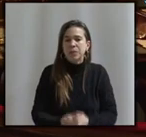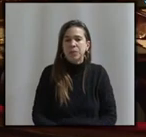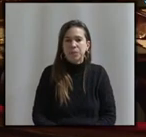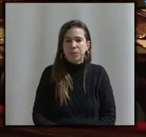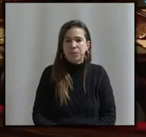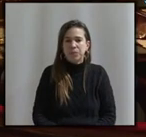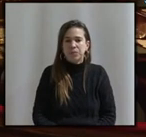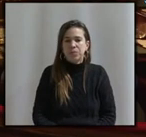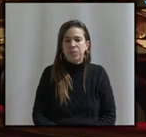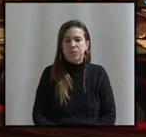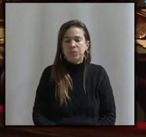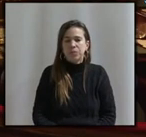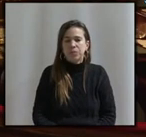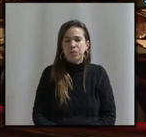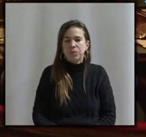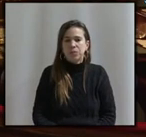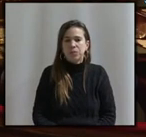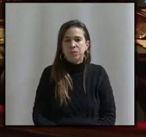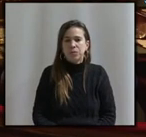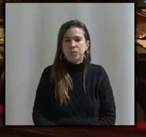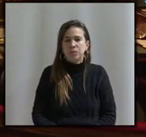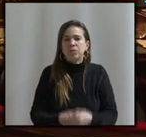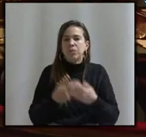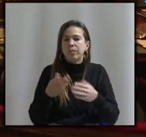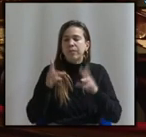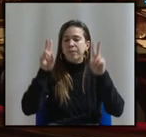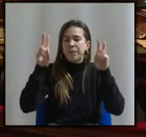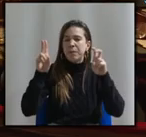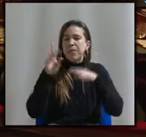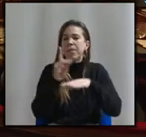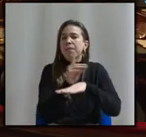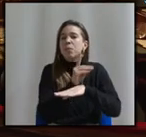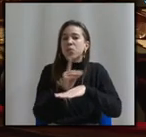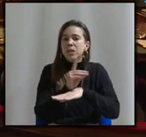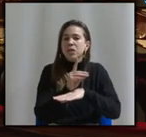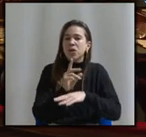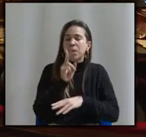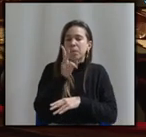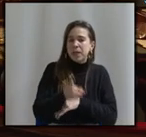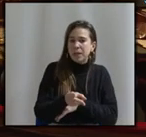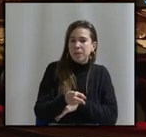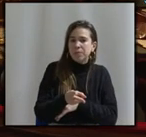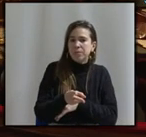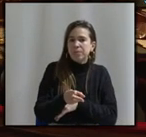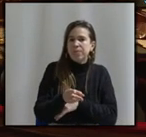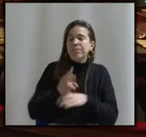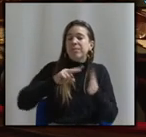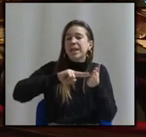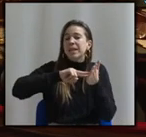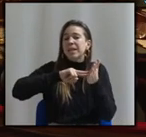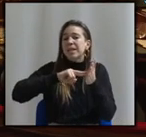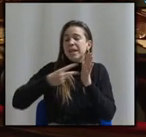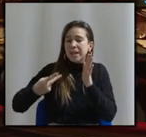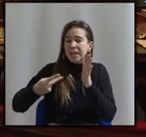Moltes gràcies. Doncs bé, en quant a les aportacions de l'Ajuntament de Vic, diguem que tècnicament els